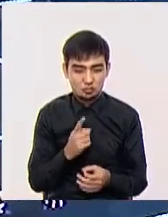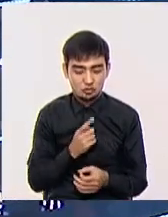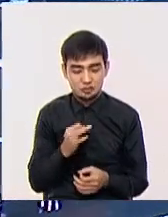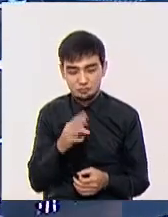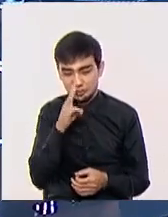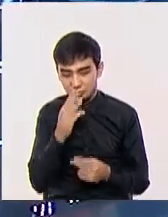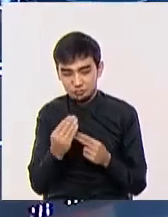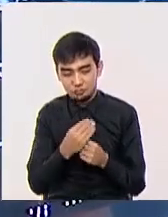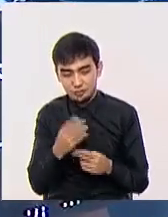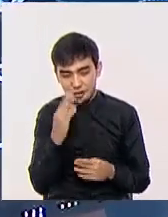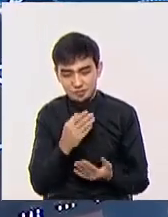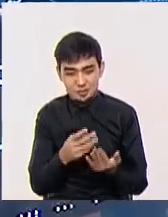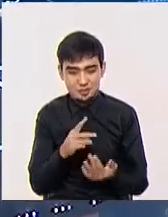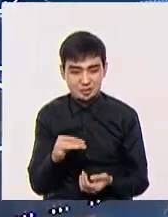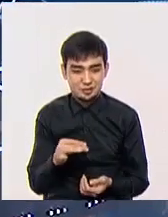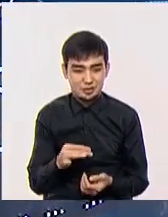возможностях по повышению заработной платы